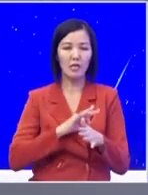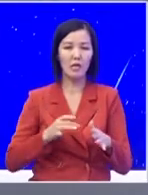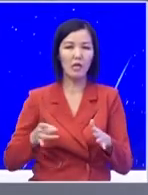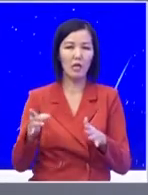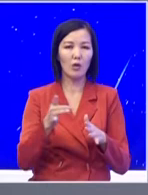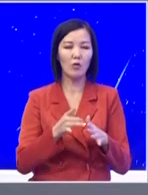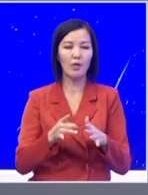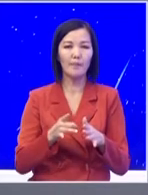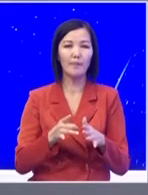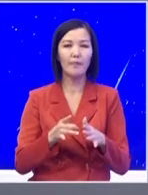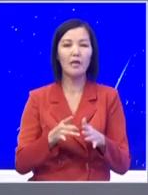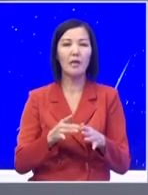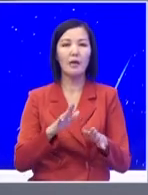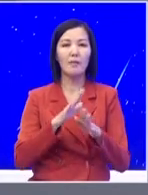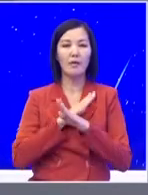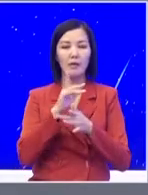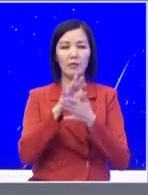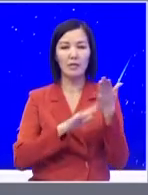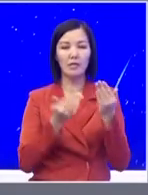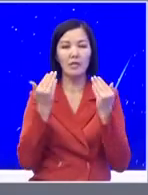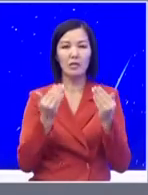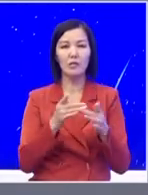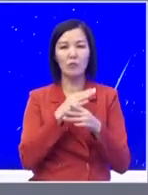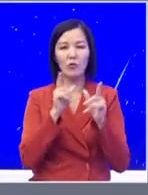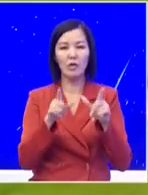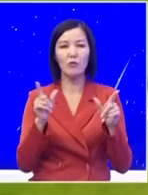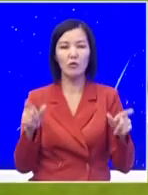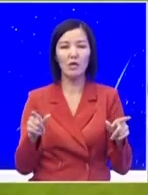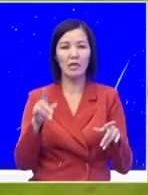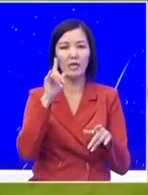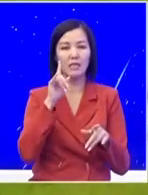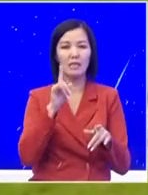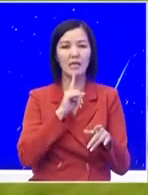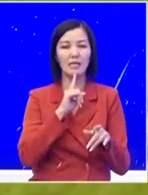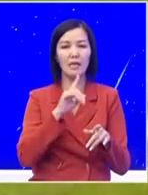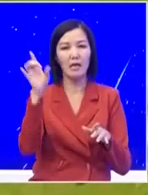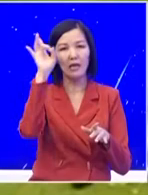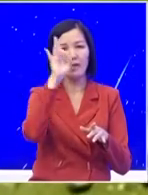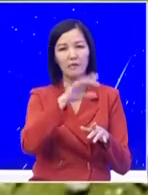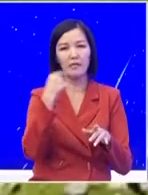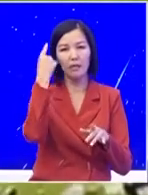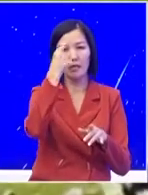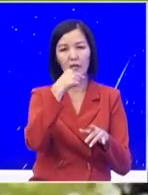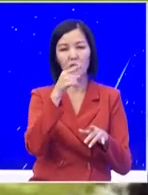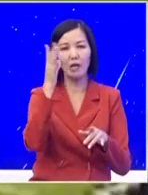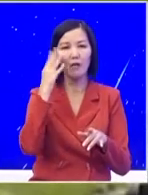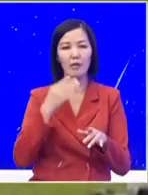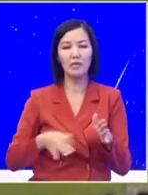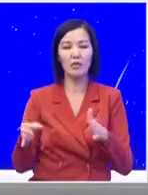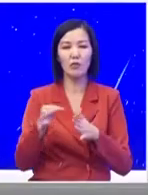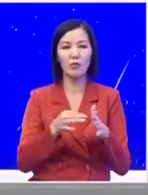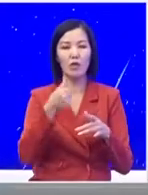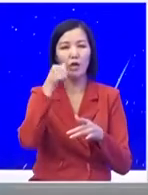Эпидемия коронавируса унесла и продолжает уносить жизни многих казахстанцев, в том числе и известных личностей Алматинской области.